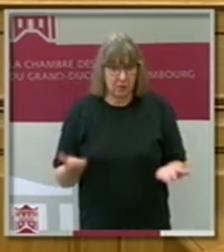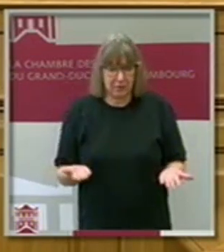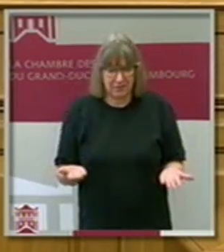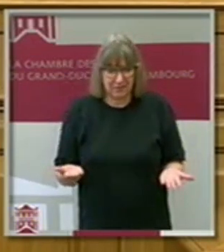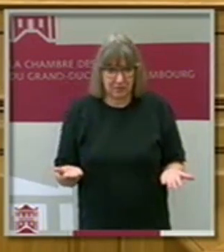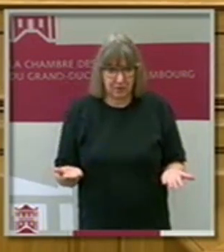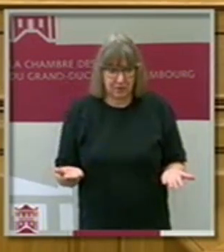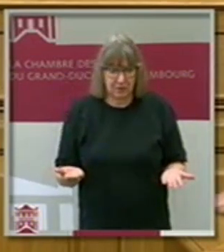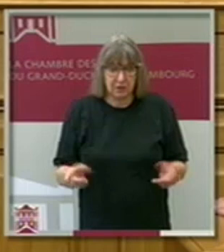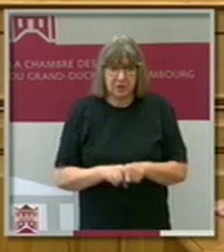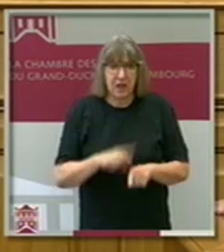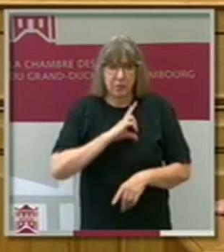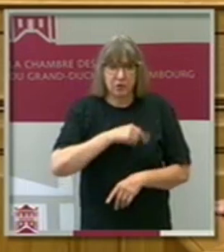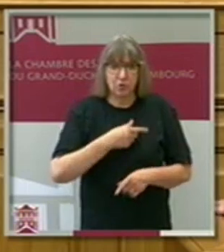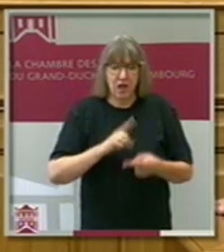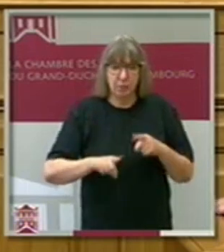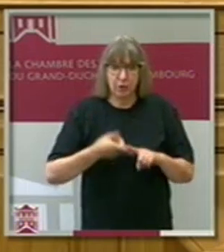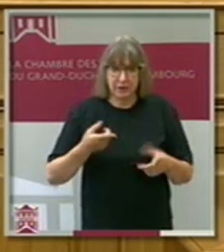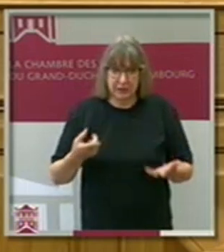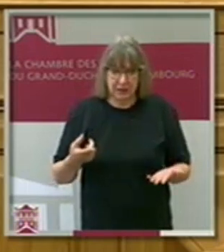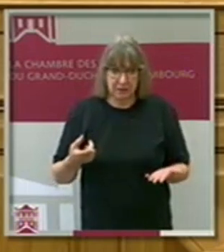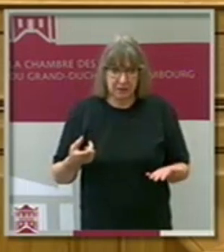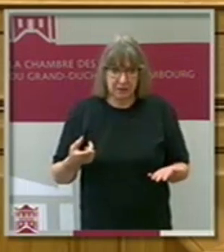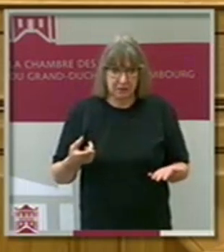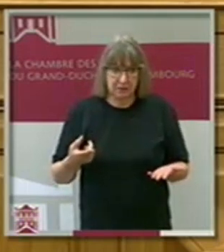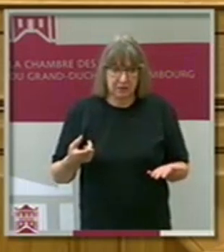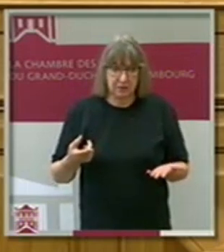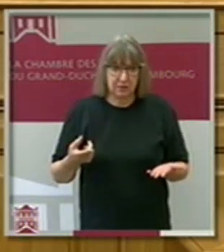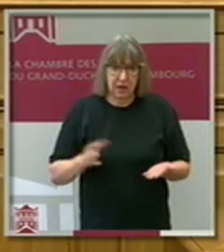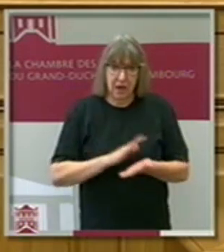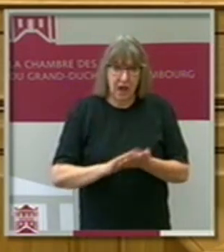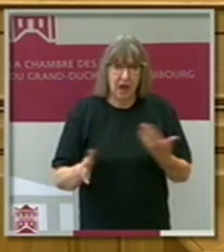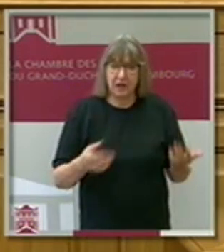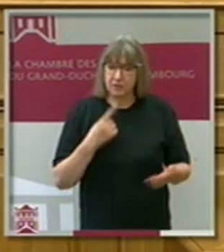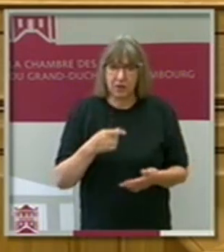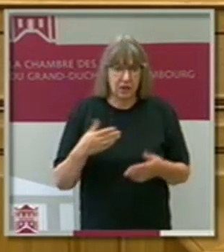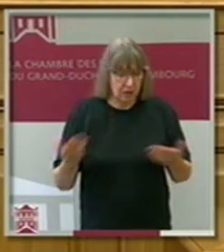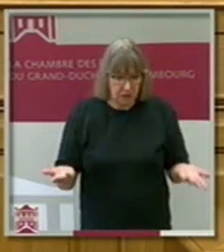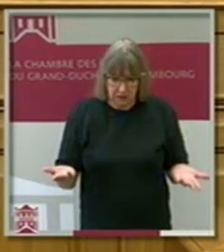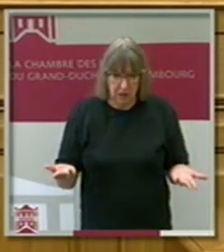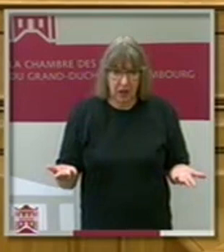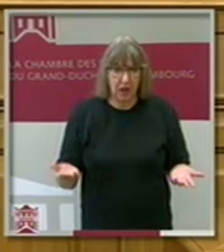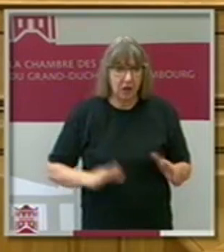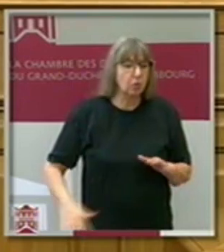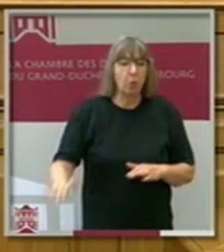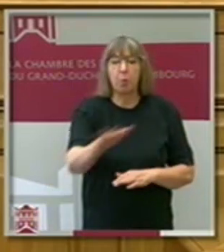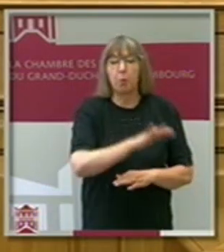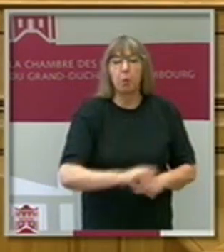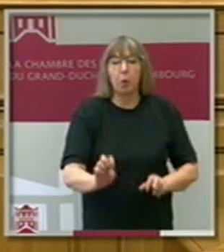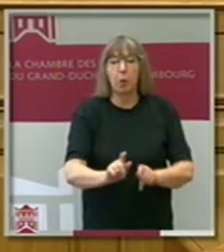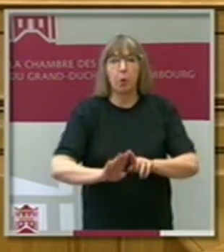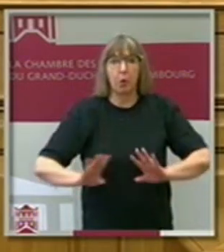kann aber vielleicht mehr Lebensqualität bedeuten. Für die Akzeptanz bei den Leuten entsteht, dass wir nicht einfach so